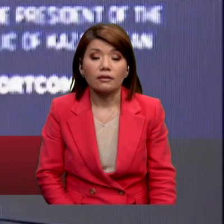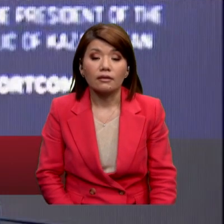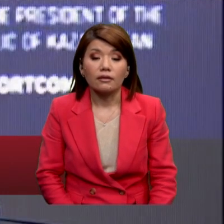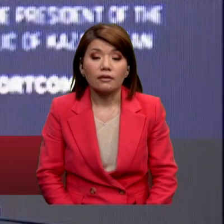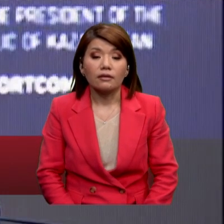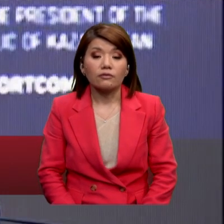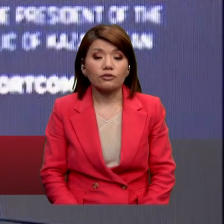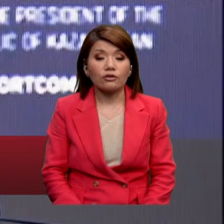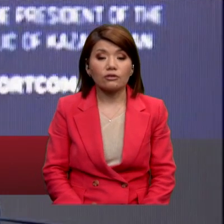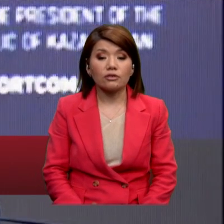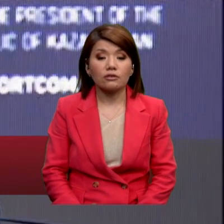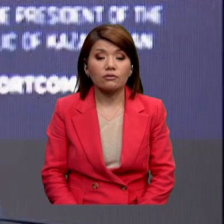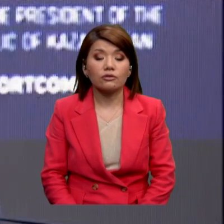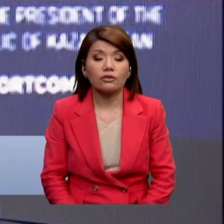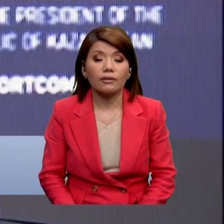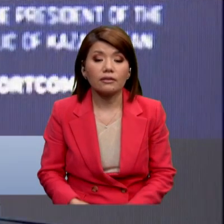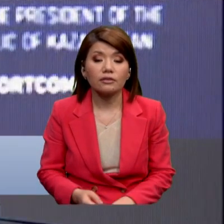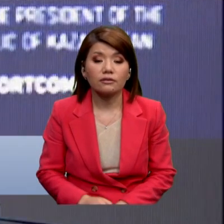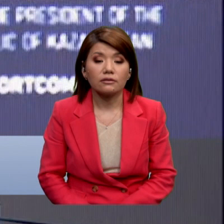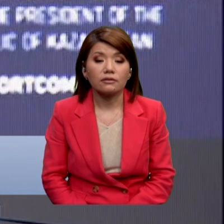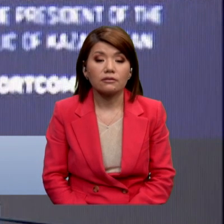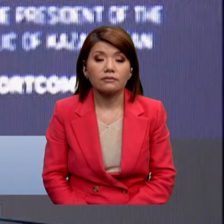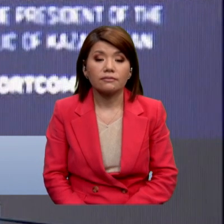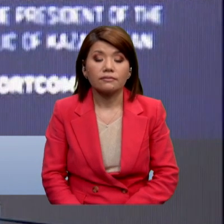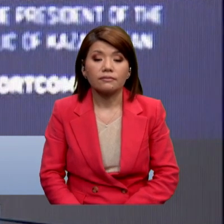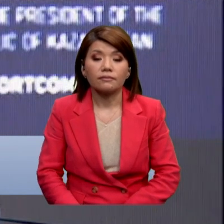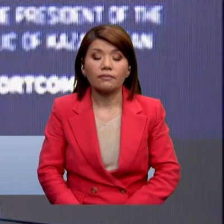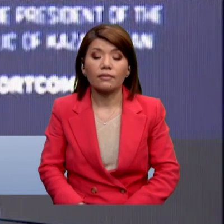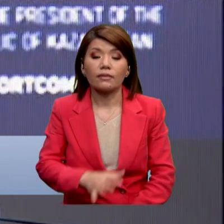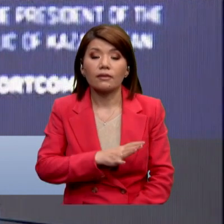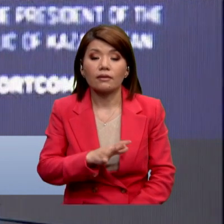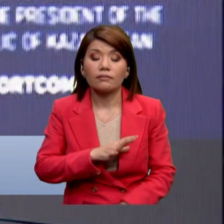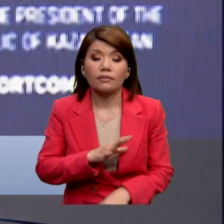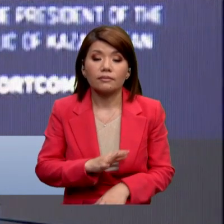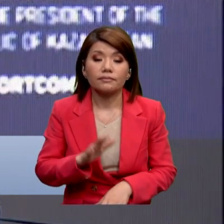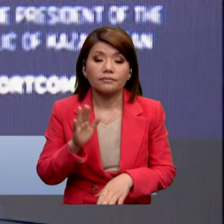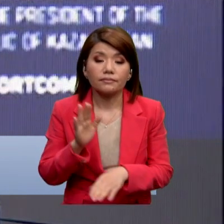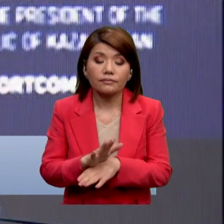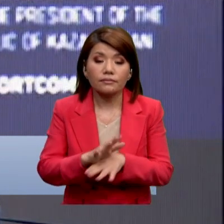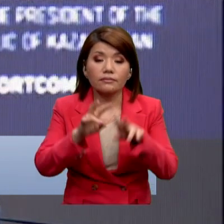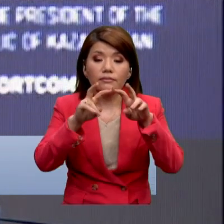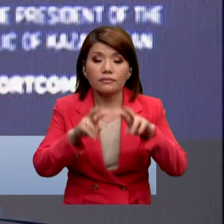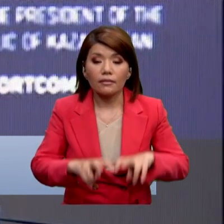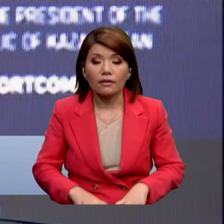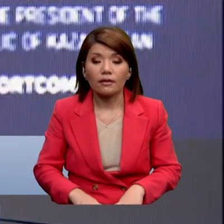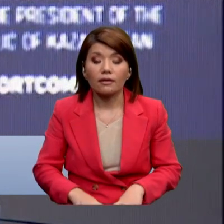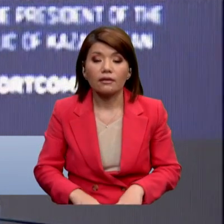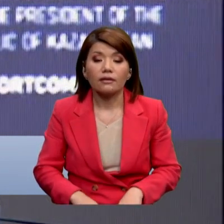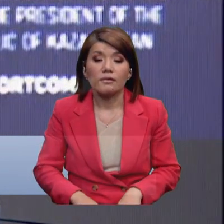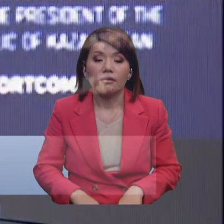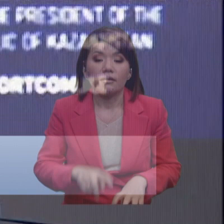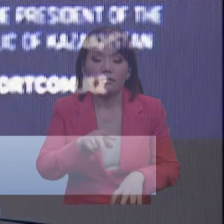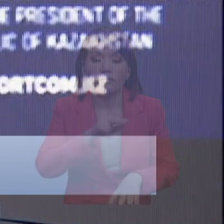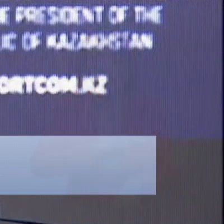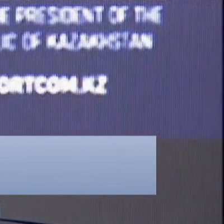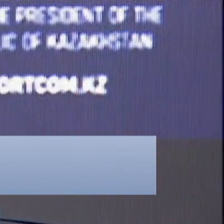Вы знаете что по поручению президента нашей страны было поручено комплексно проверить данную организацию эту